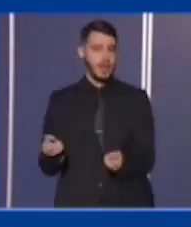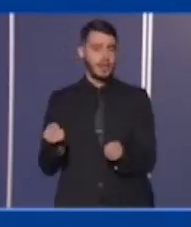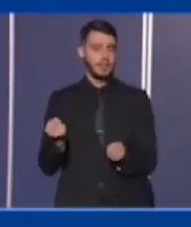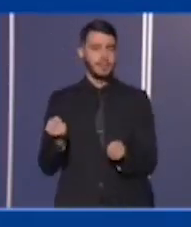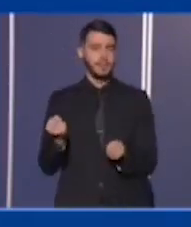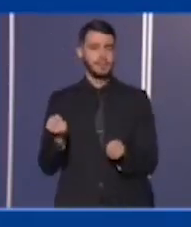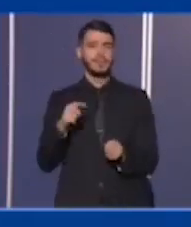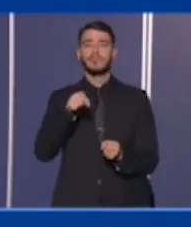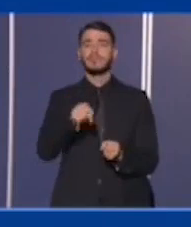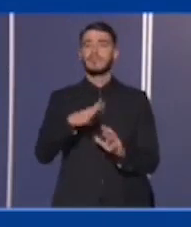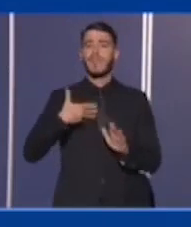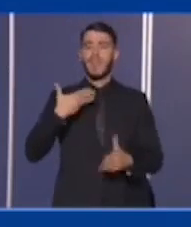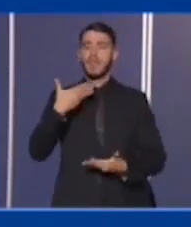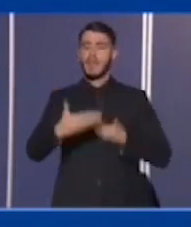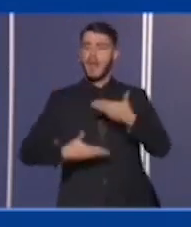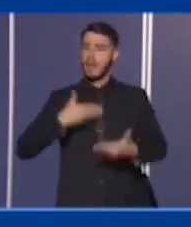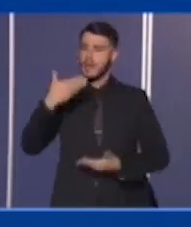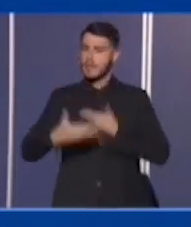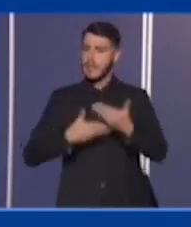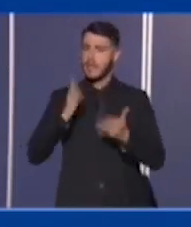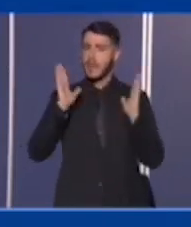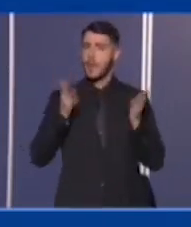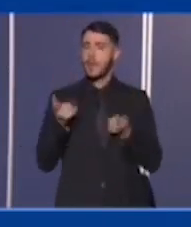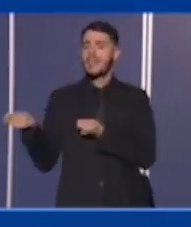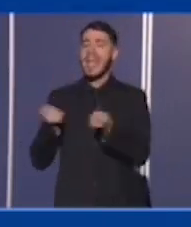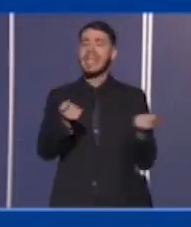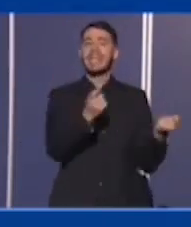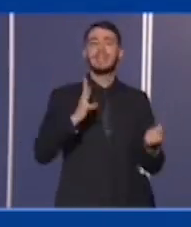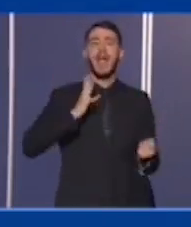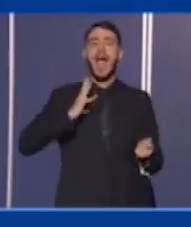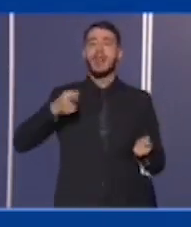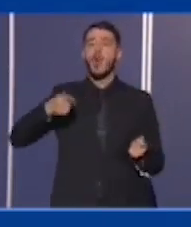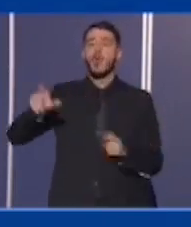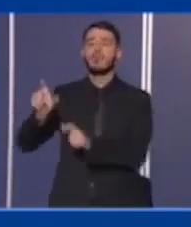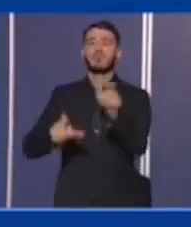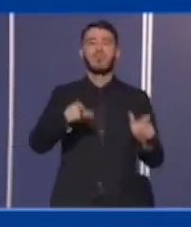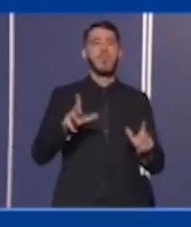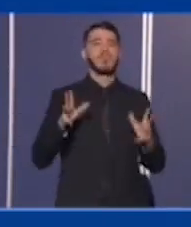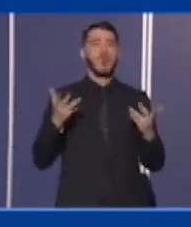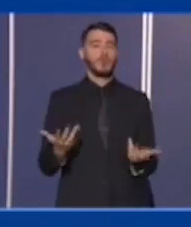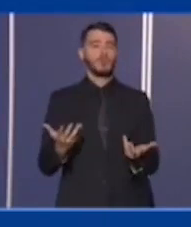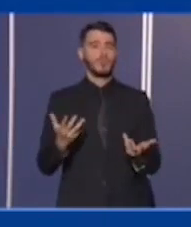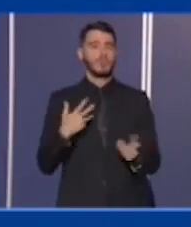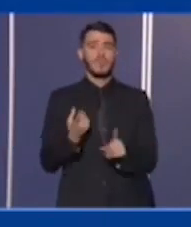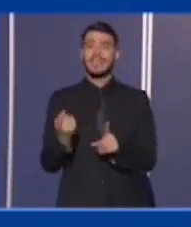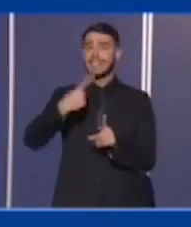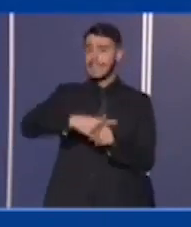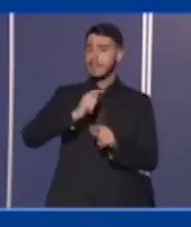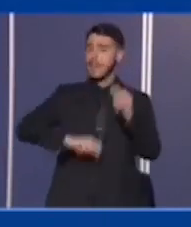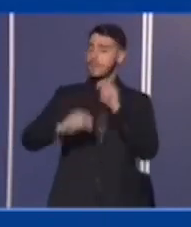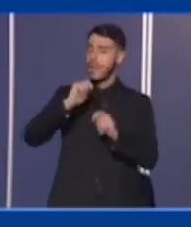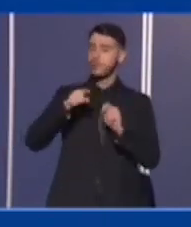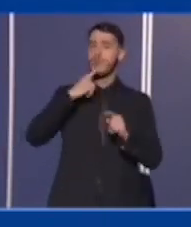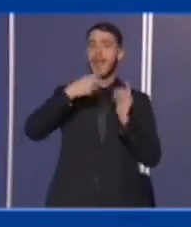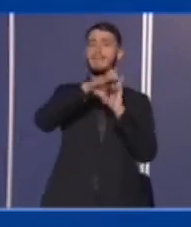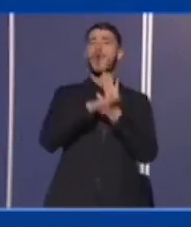και διοικητικές διαδικασίες, καθώς επίσης και τη διαχείριση του ανθρώπινου δυναμικού. Και θα εγκαταστήσουμε και ένα λογισμικό CRM, το οποίο